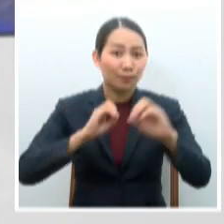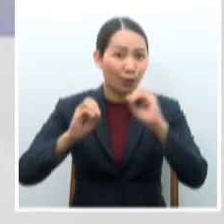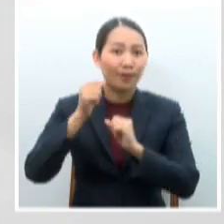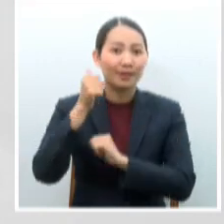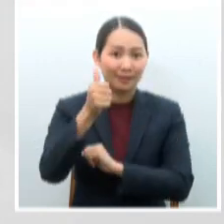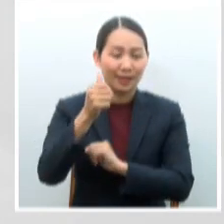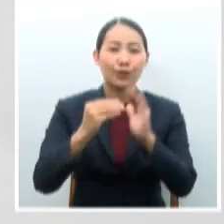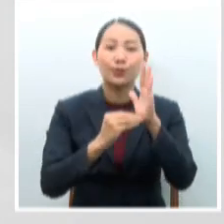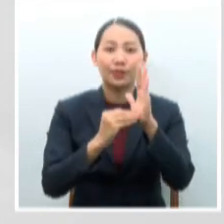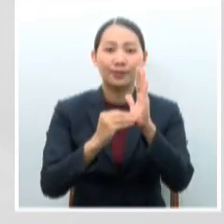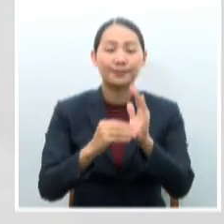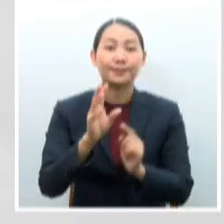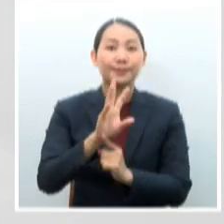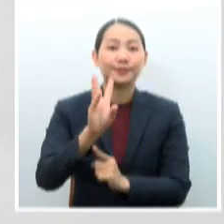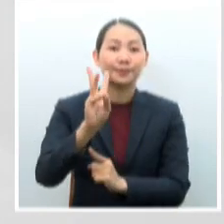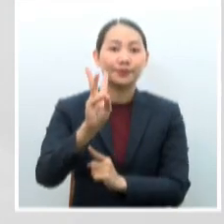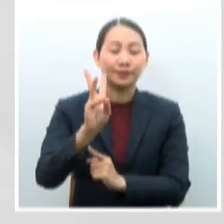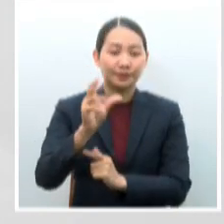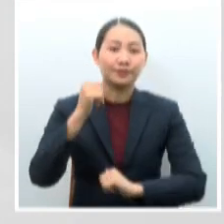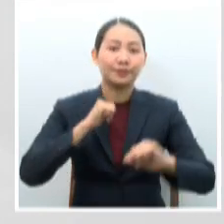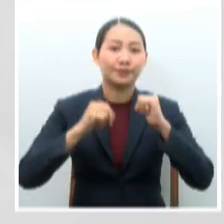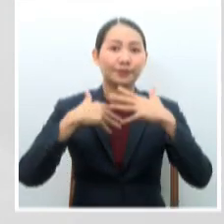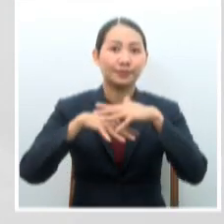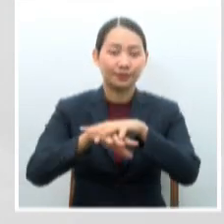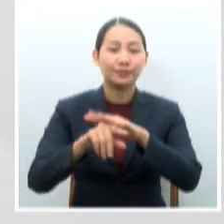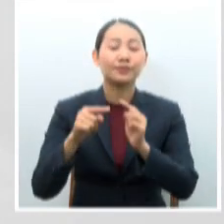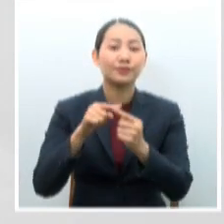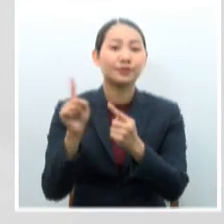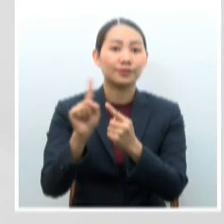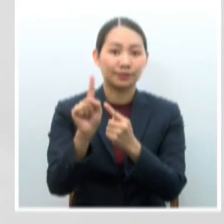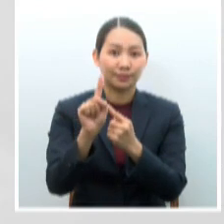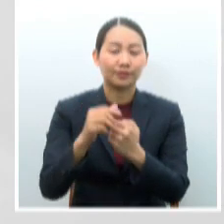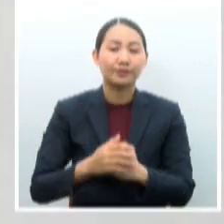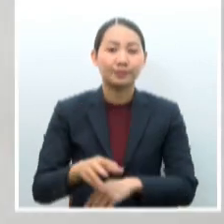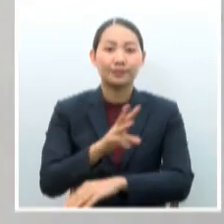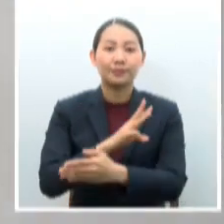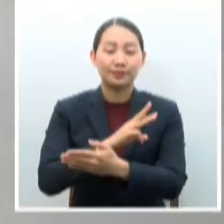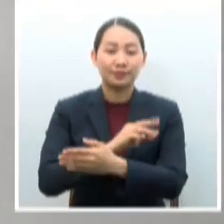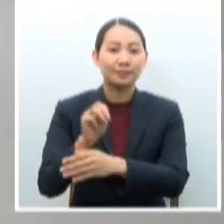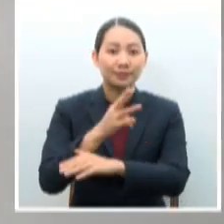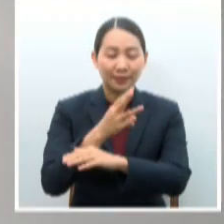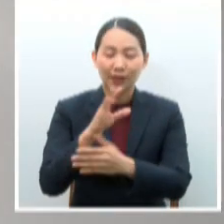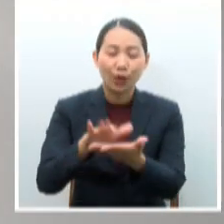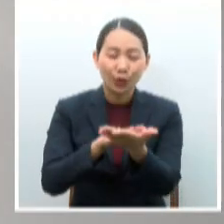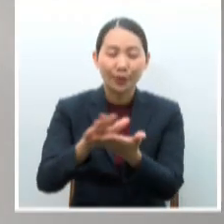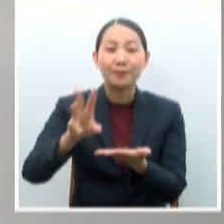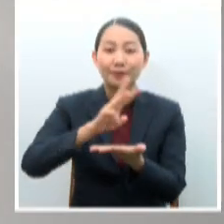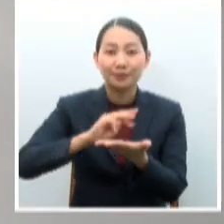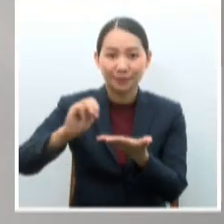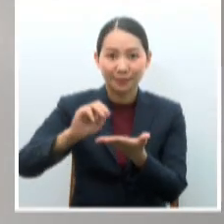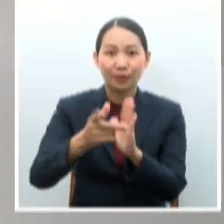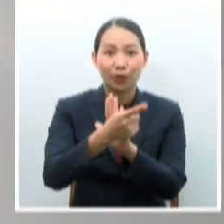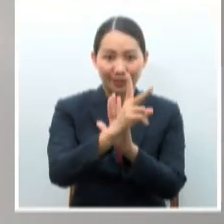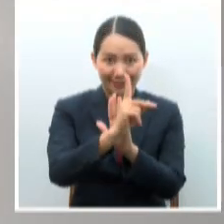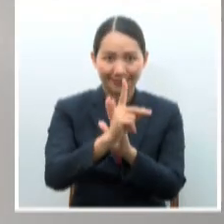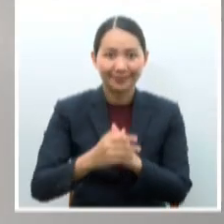ร 6.ร่วมแสดงงานอีสานโคตรซิ่งมหาวิทยาลัยขอนแก่น ค่ะและนั่นก็คือเ